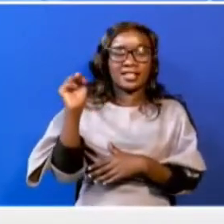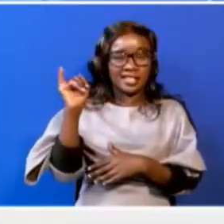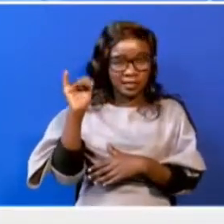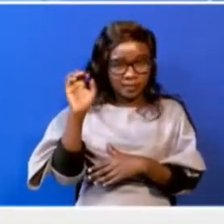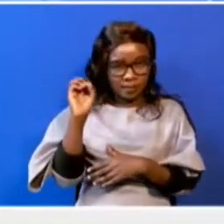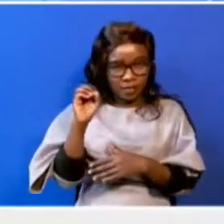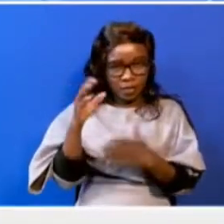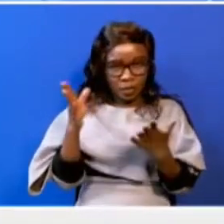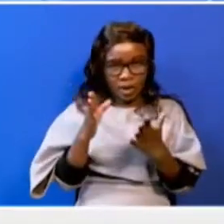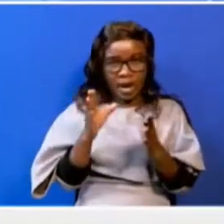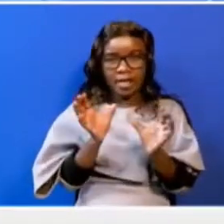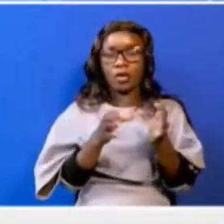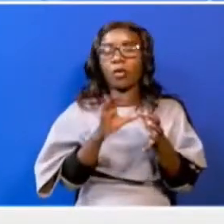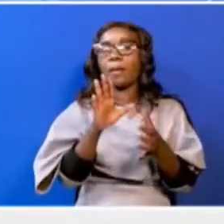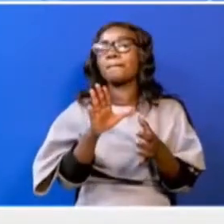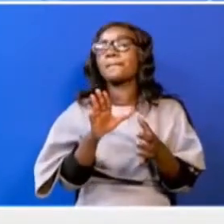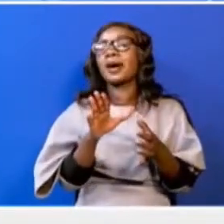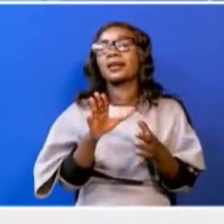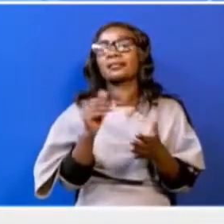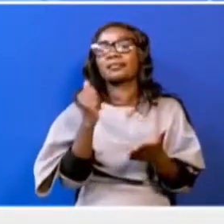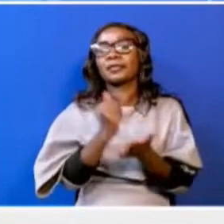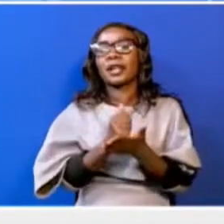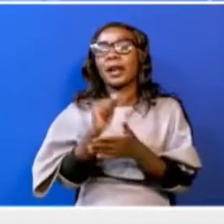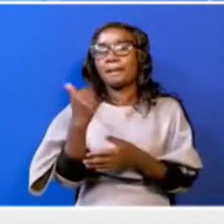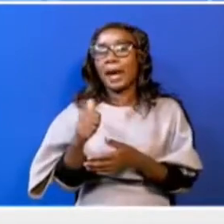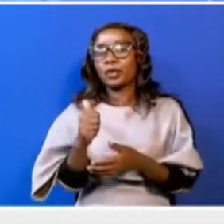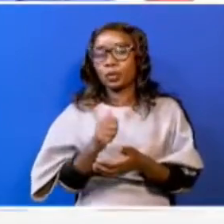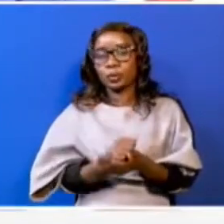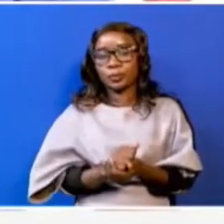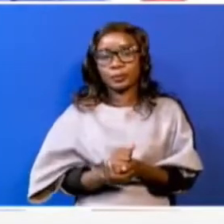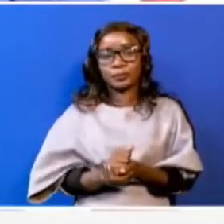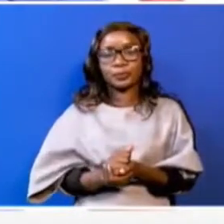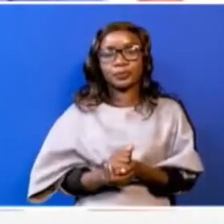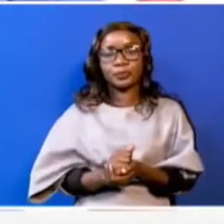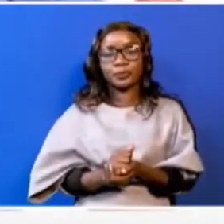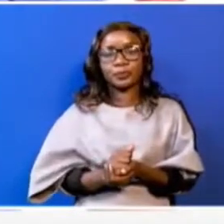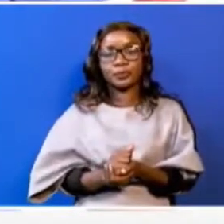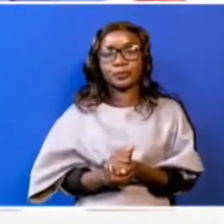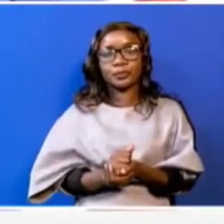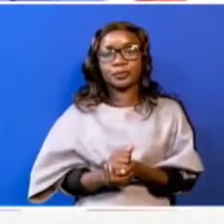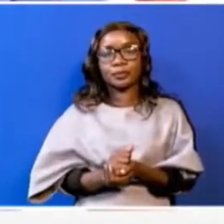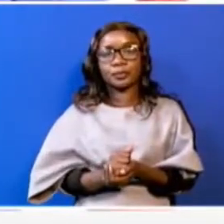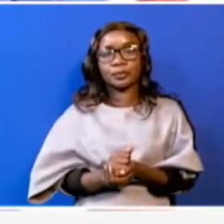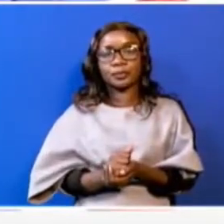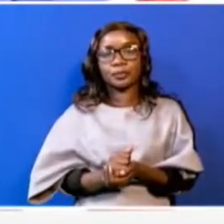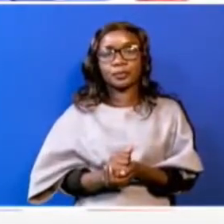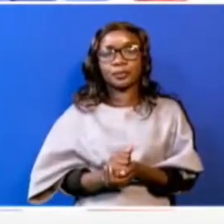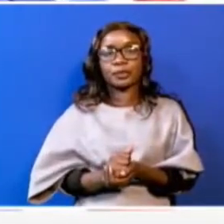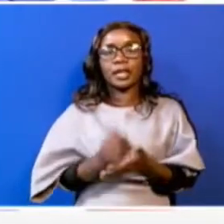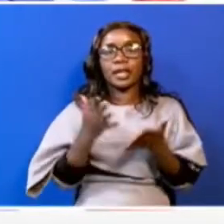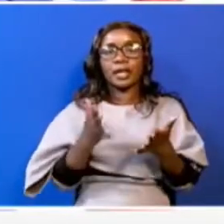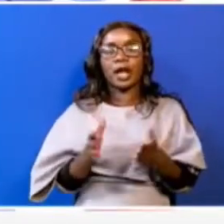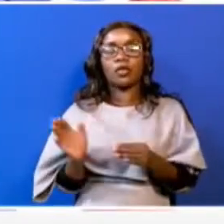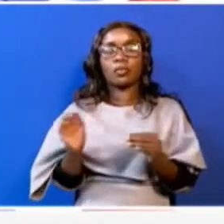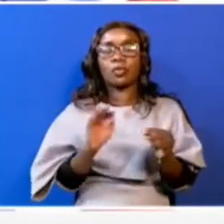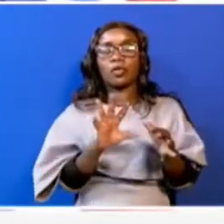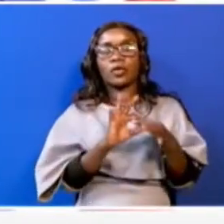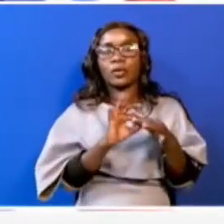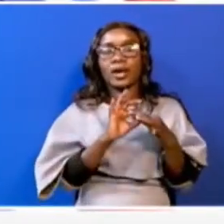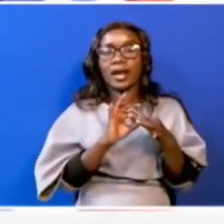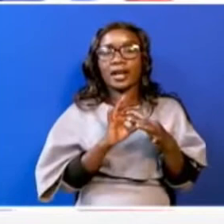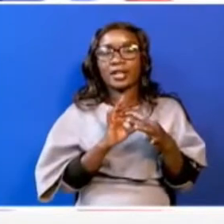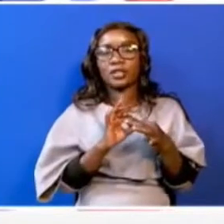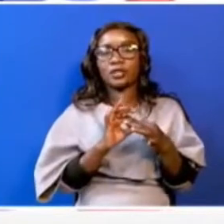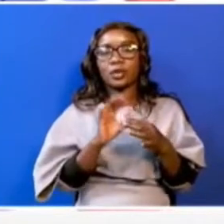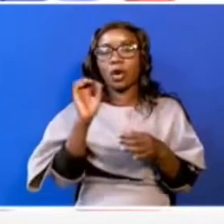licha kwamba muungano huo haujasajiliwa bado. A lot of them are going now to coalesce into, like in Oka,